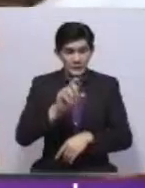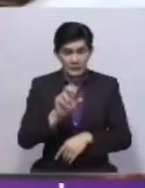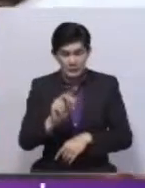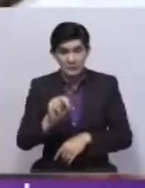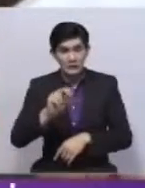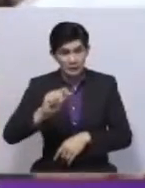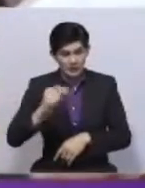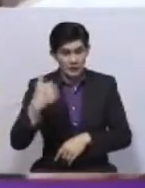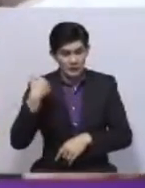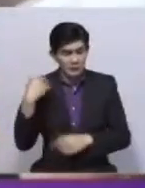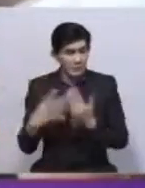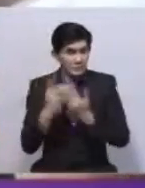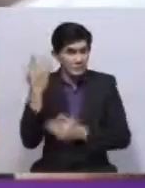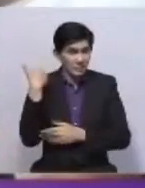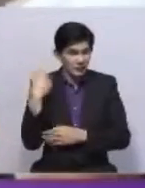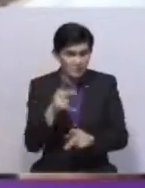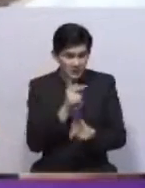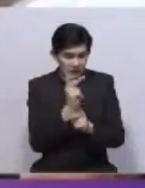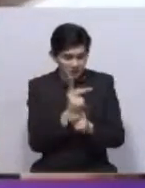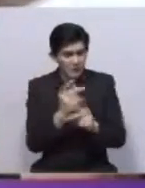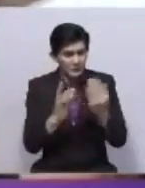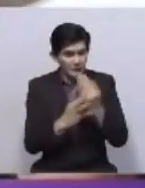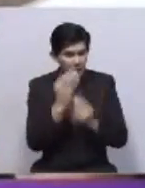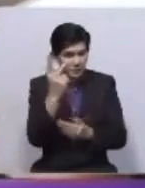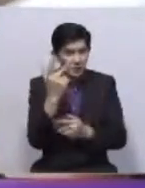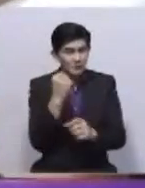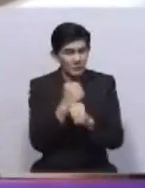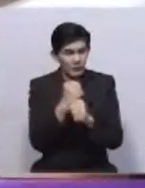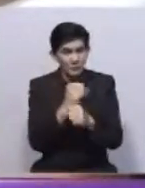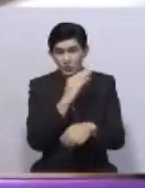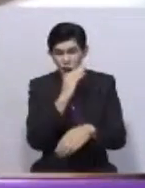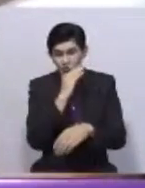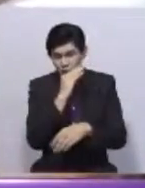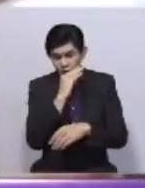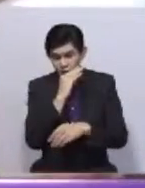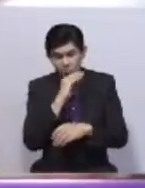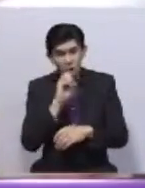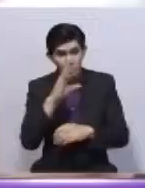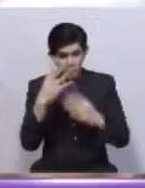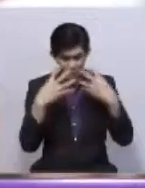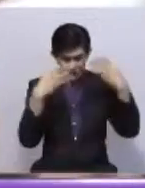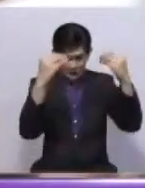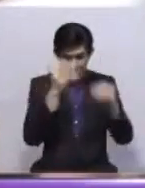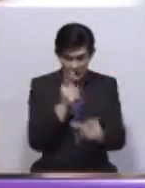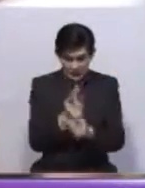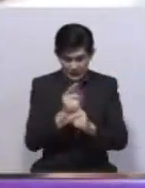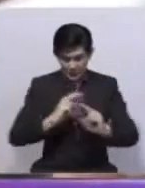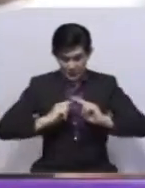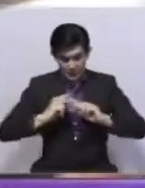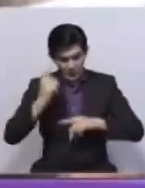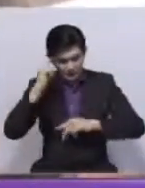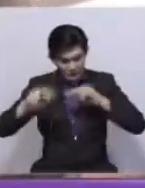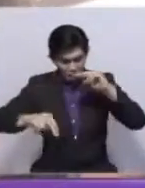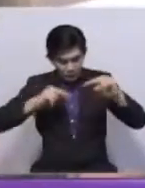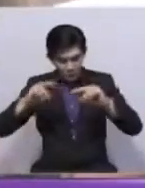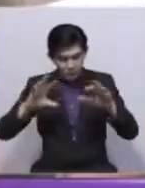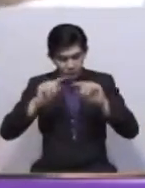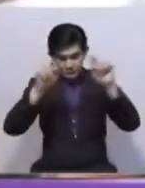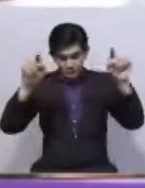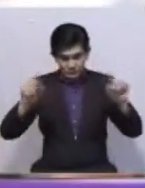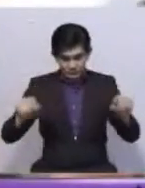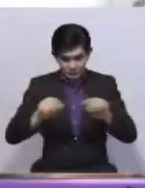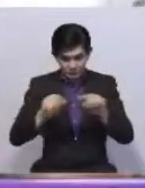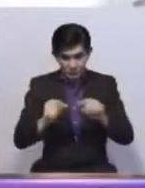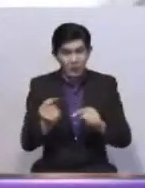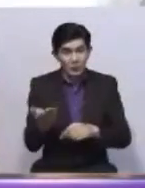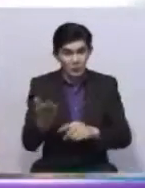ดาห์ที่ผ่านมาซึ่งใช้เวลาประมาณ3สัปดาห์หากผลออกมาว่าเป็นงาช้างที่ถูกเลี้ยงไว้ก็จะต้องตรวจสอบเรื่องใบขออนุ